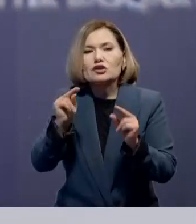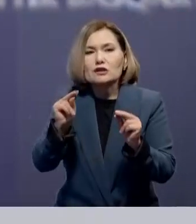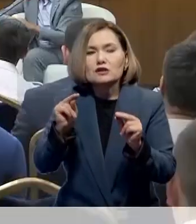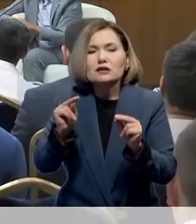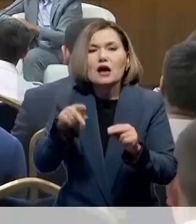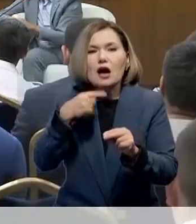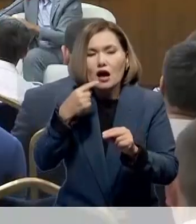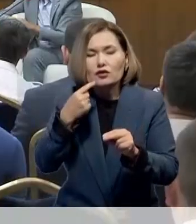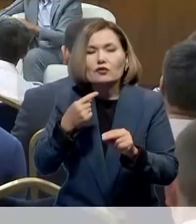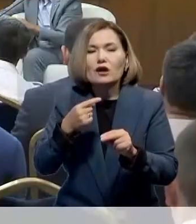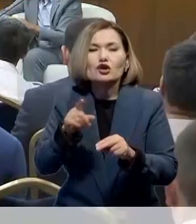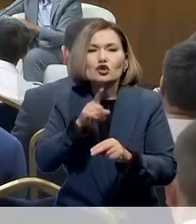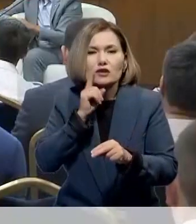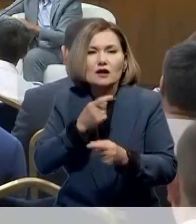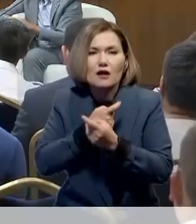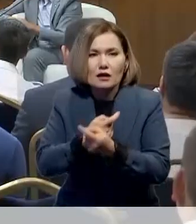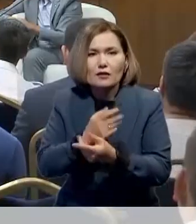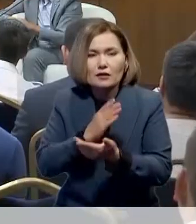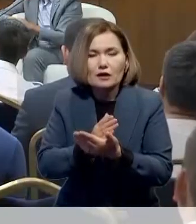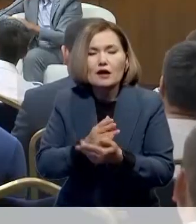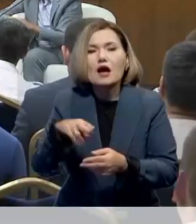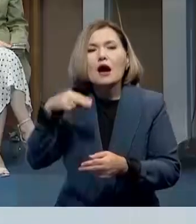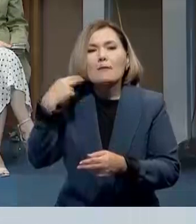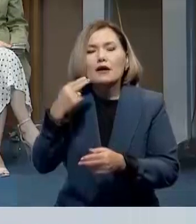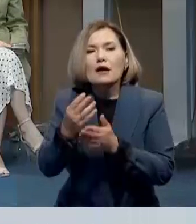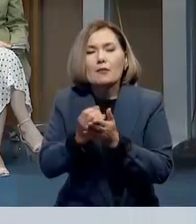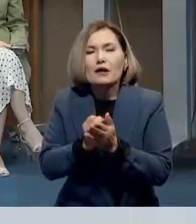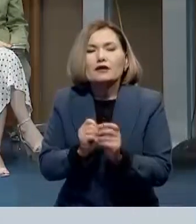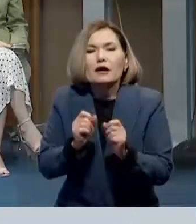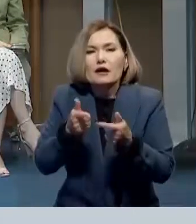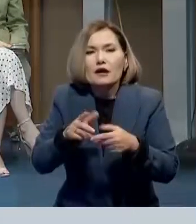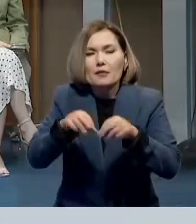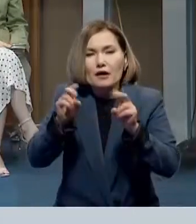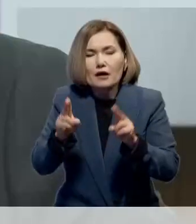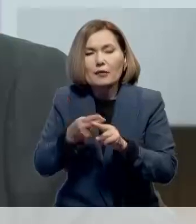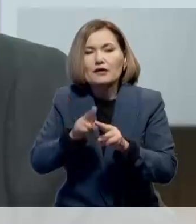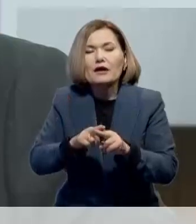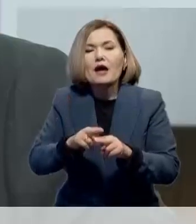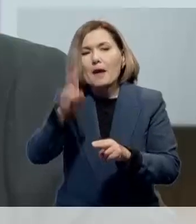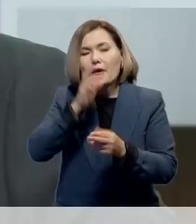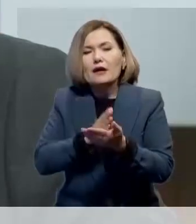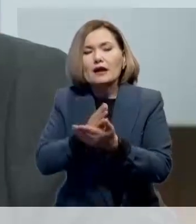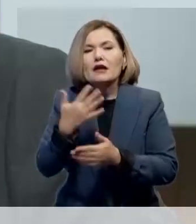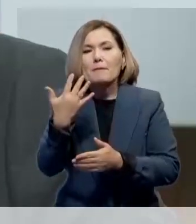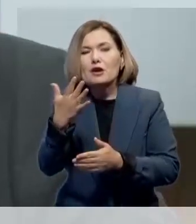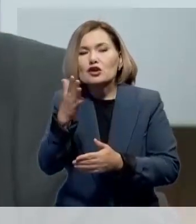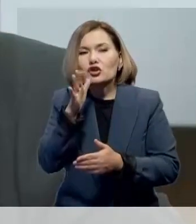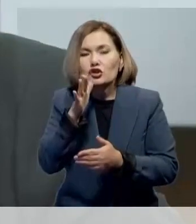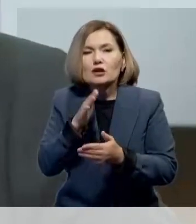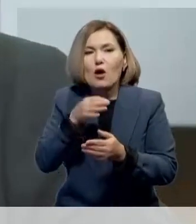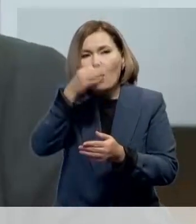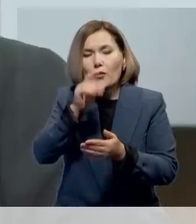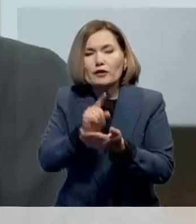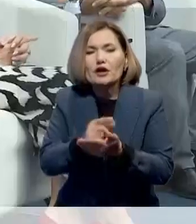сенемін. Президенттік кадрлық резервке өтуге ниетті жастардың мемлекеттік қызметте 5 жыл еңбек өтілі болуы тиіс, және